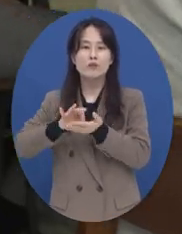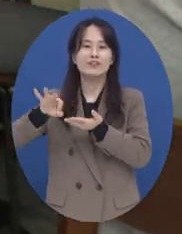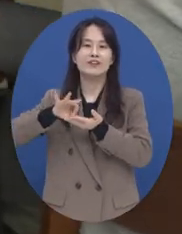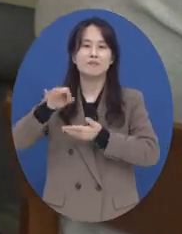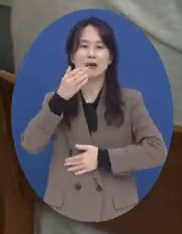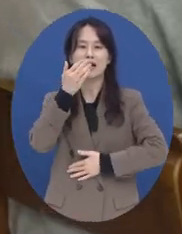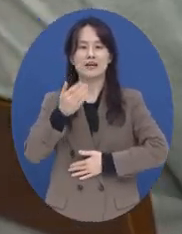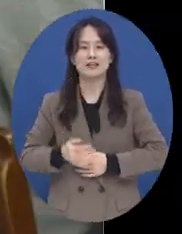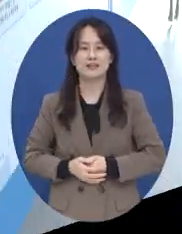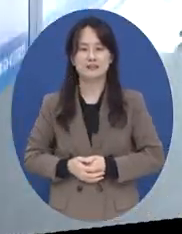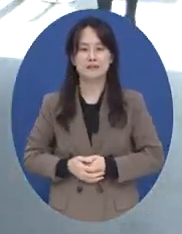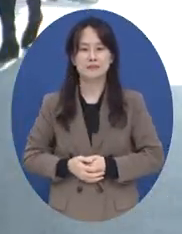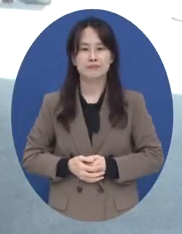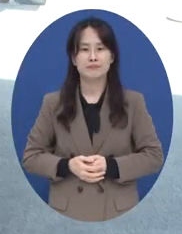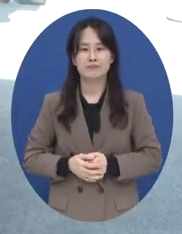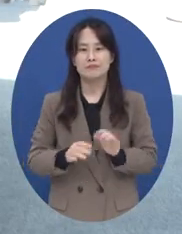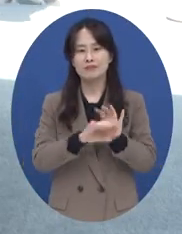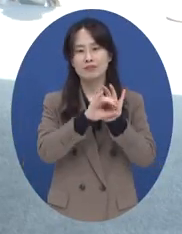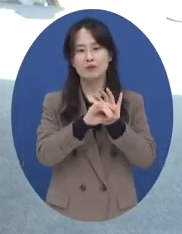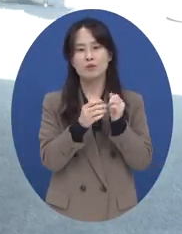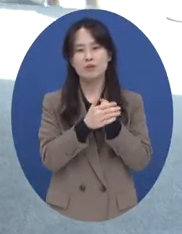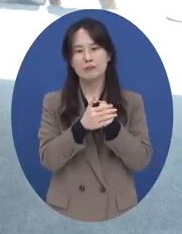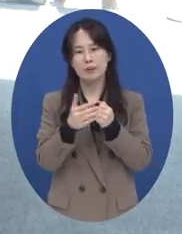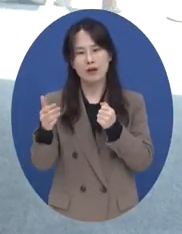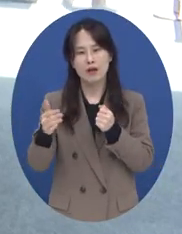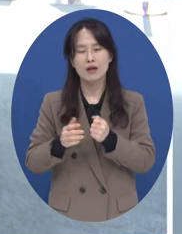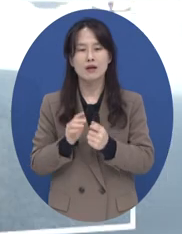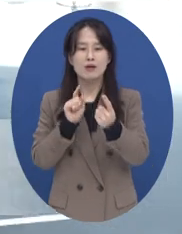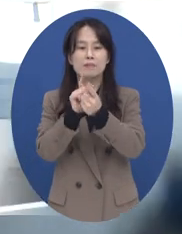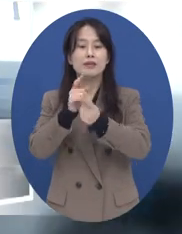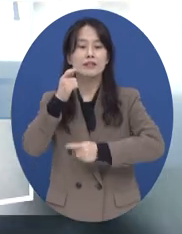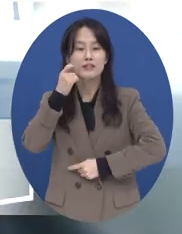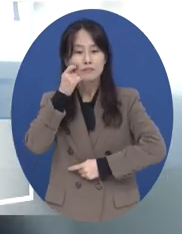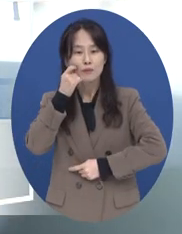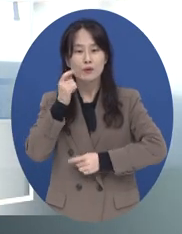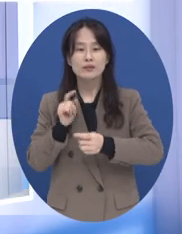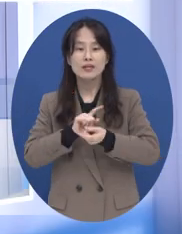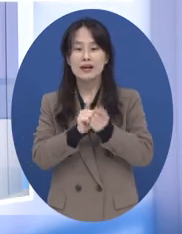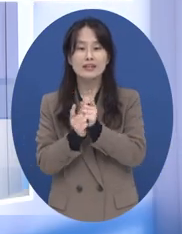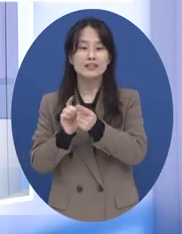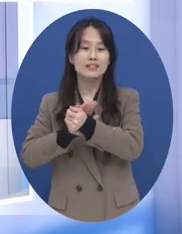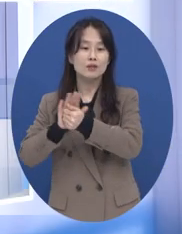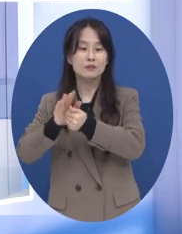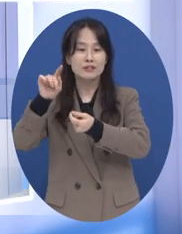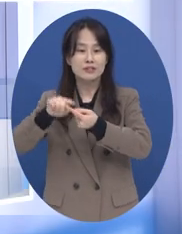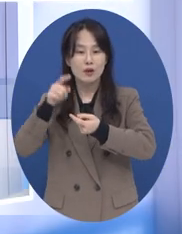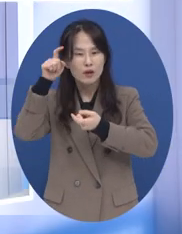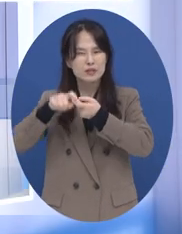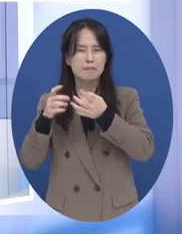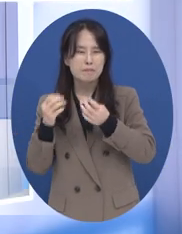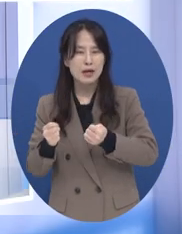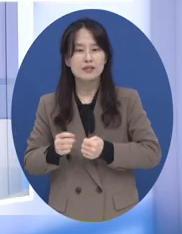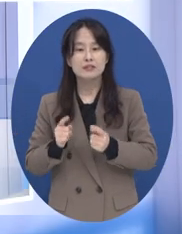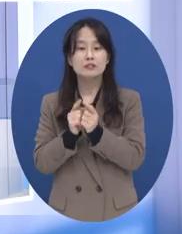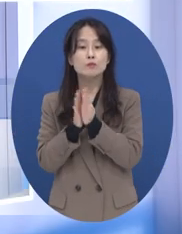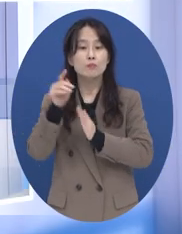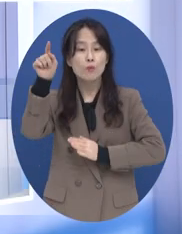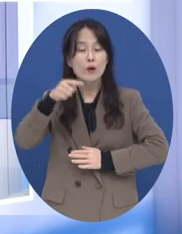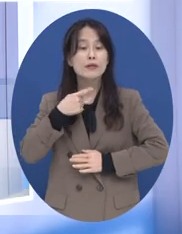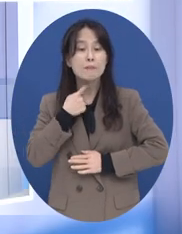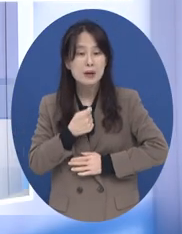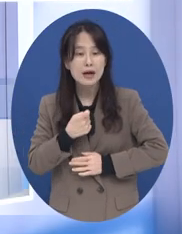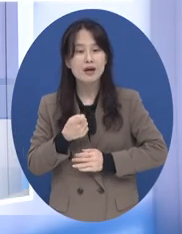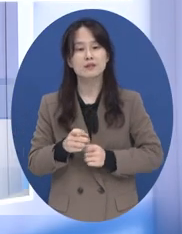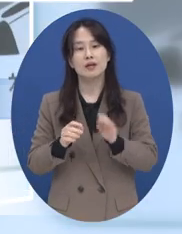이용해 볼수 있습니다. 코로나19로 인해 비대면 서비스에 대한 관심이 정말 많았는데 직접 와서